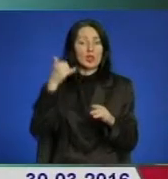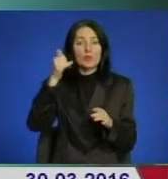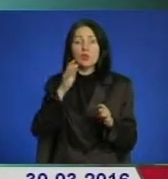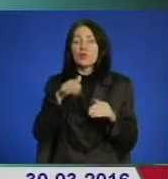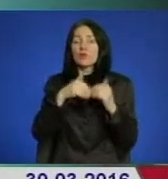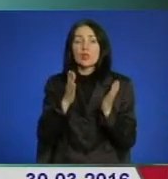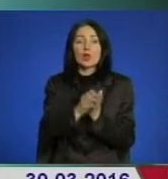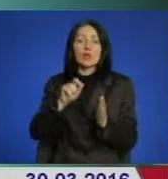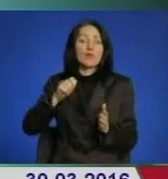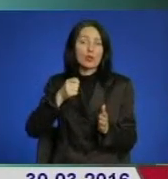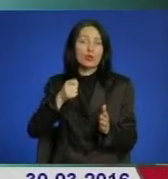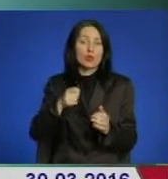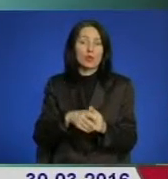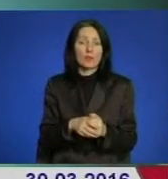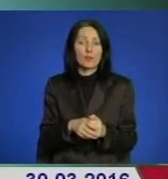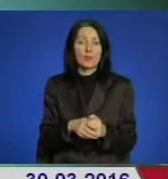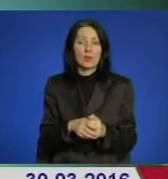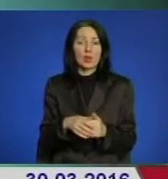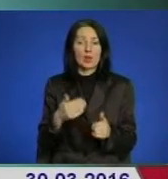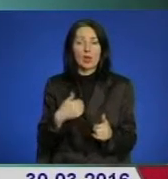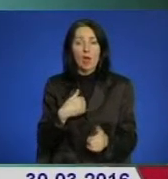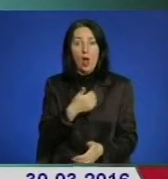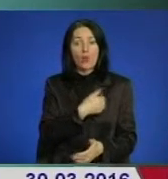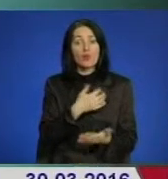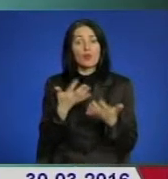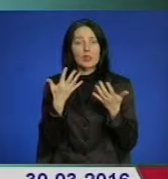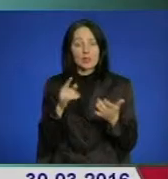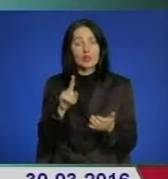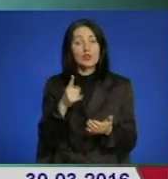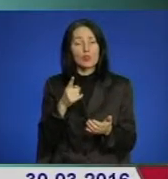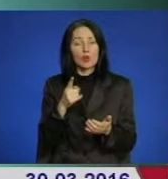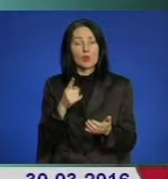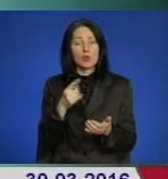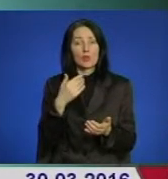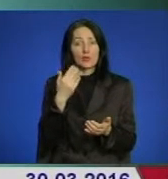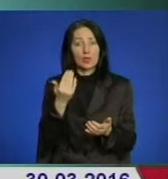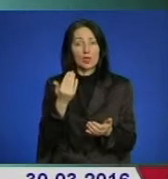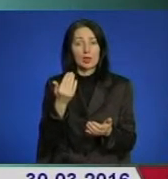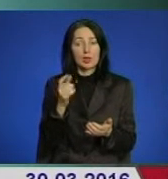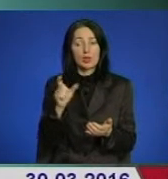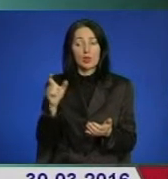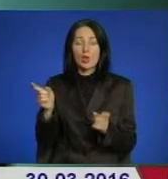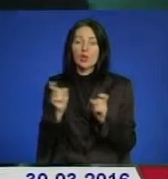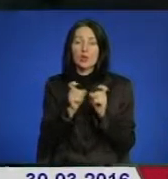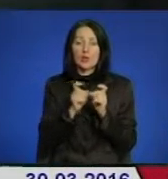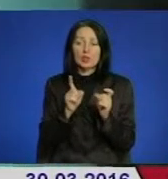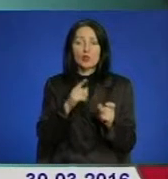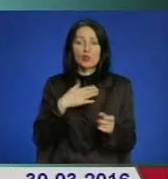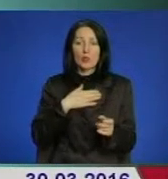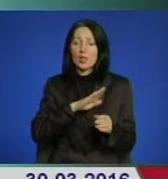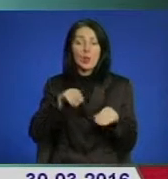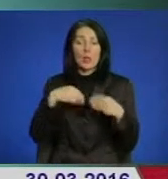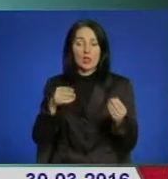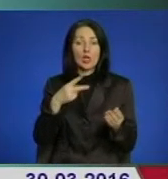взагалі так, як відключені. І я хочу вияснити, чому вони тоді на людей сваруться, що ми не